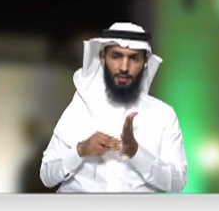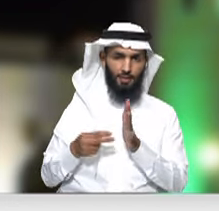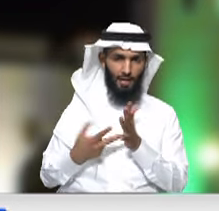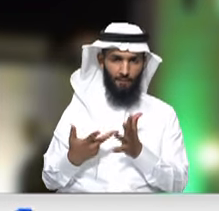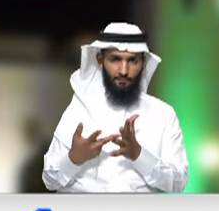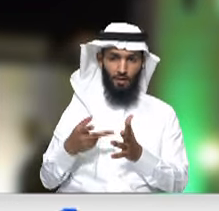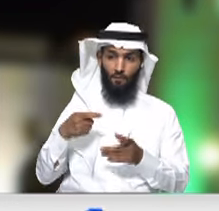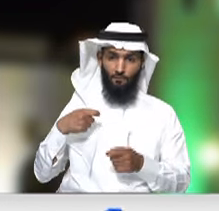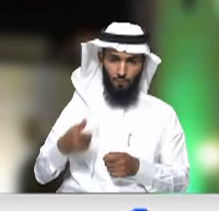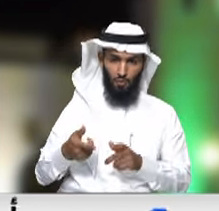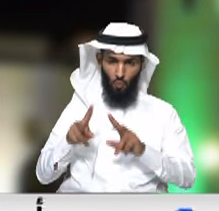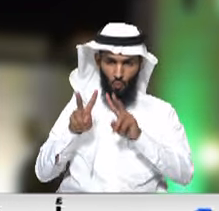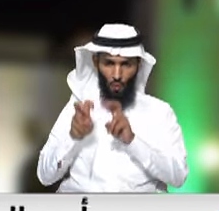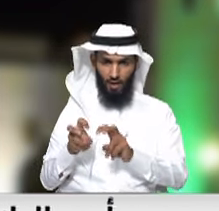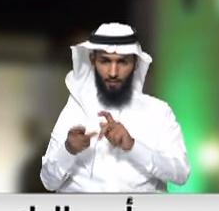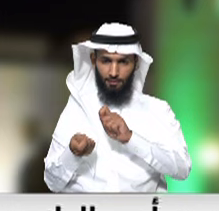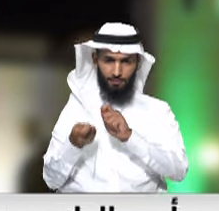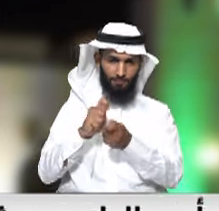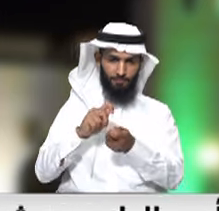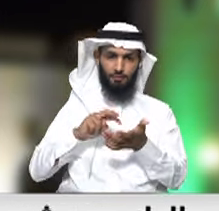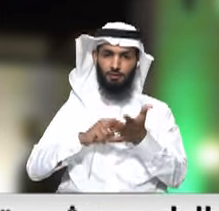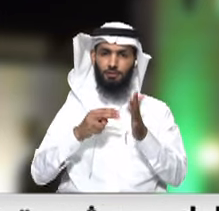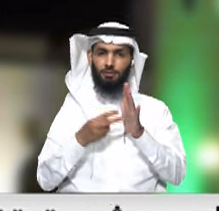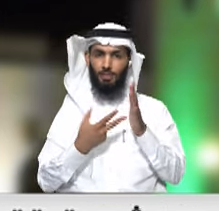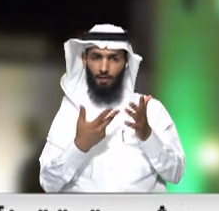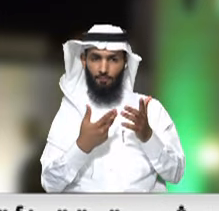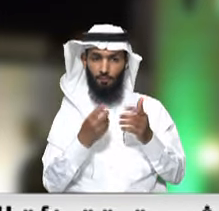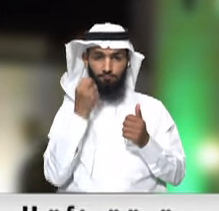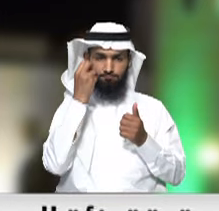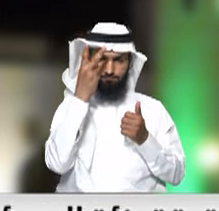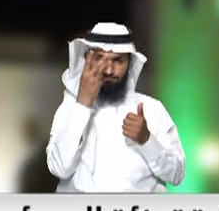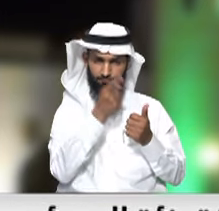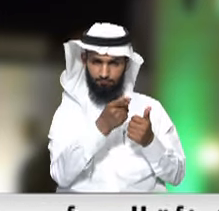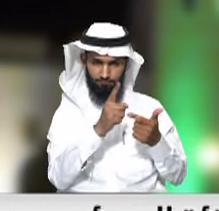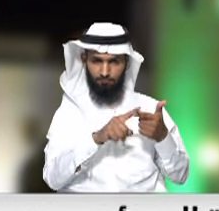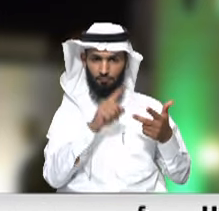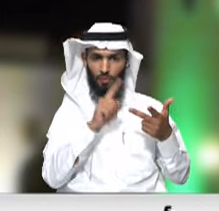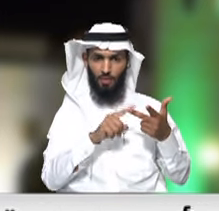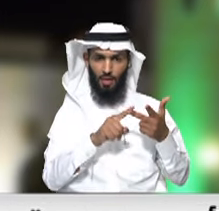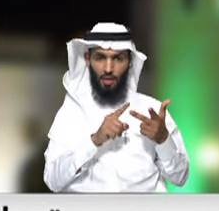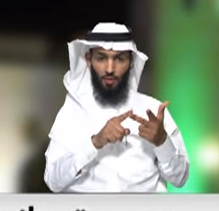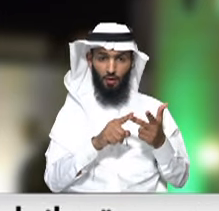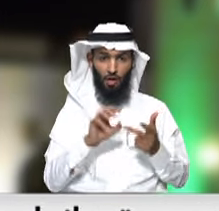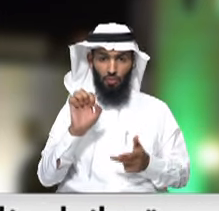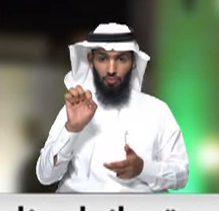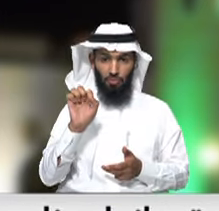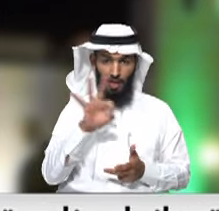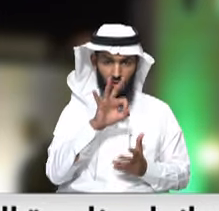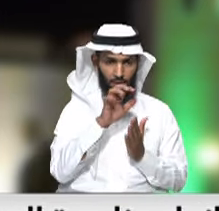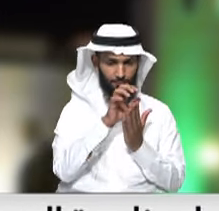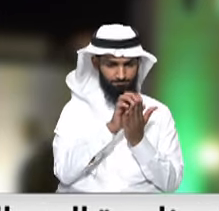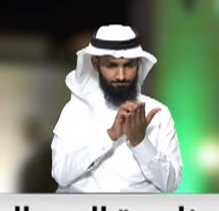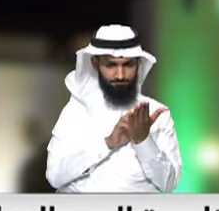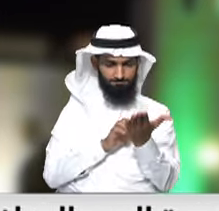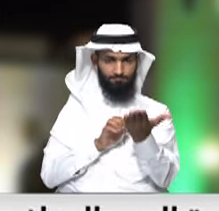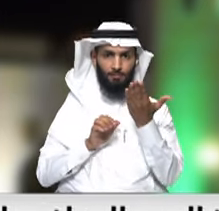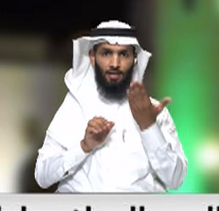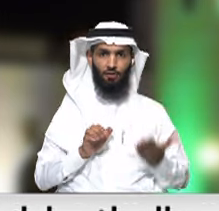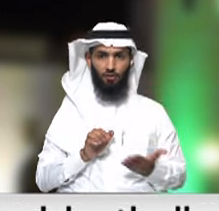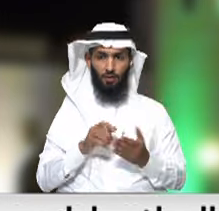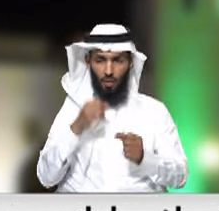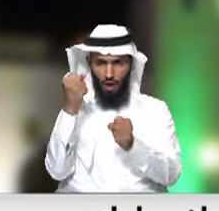في ميزانيات تلك الجهات. 3- تقديم تقرير دوري كل 3 أشهر لمجلس الوزراء عما